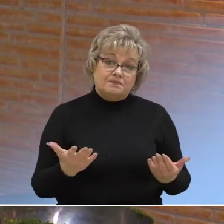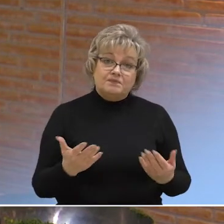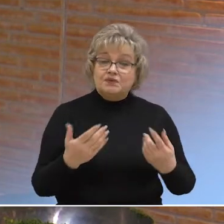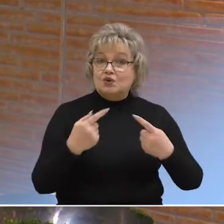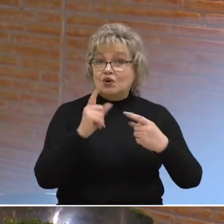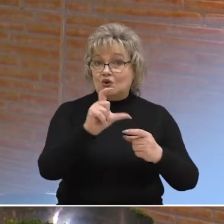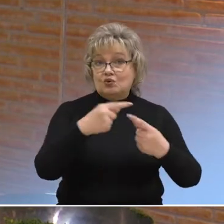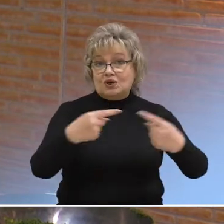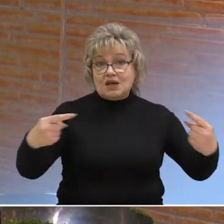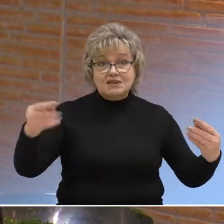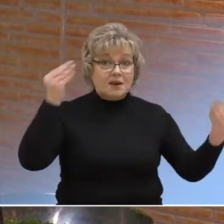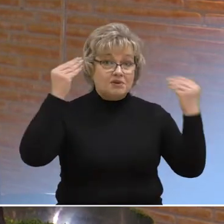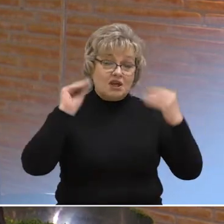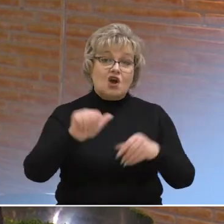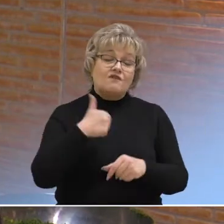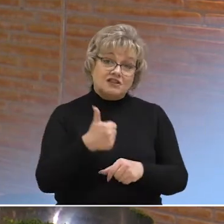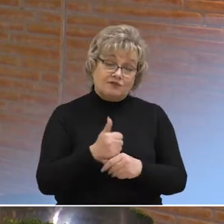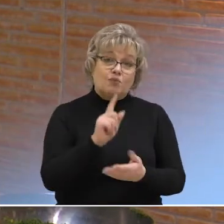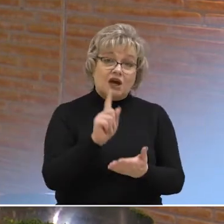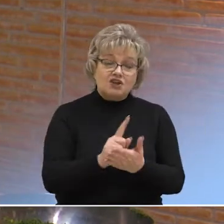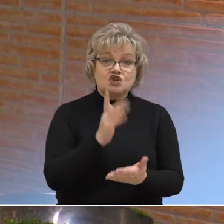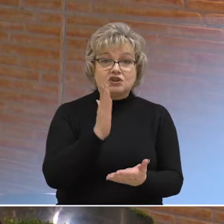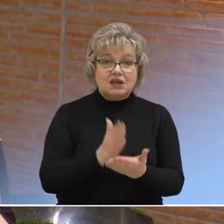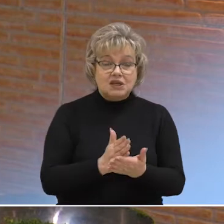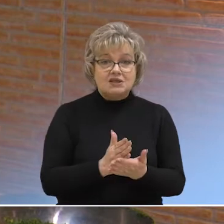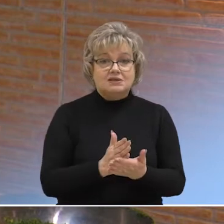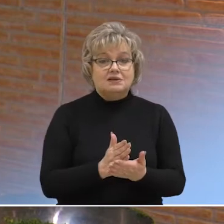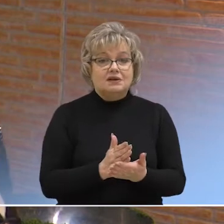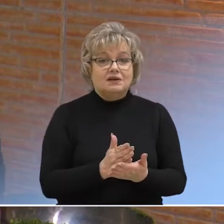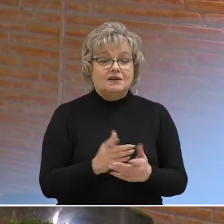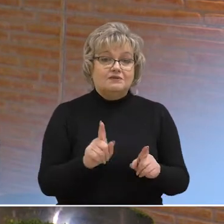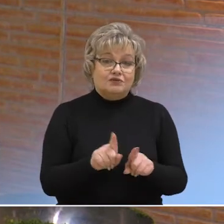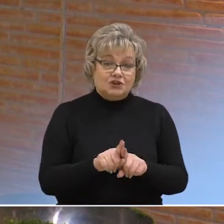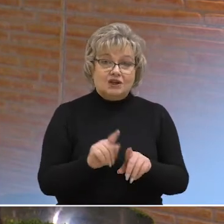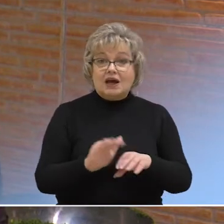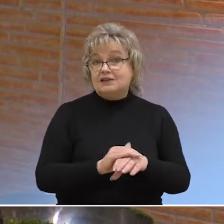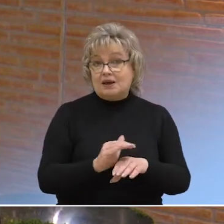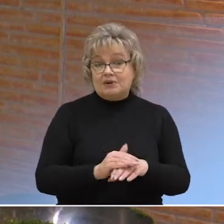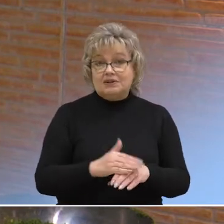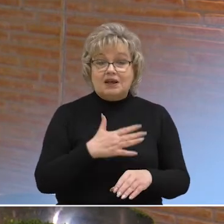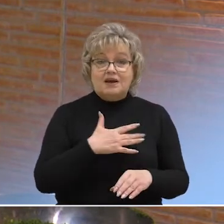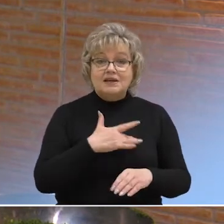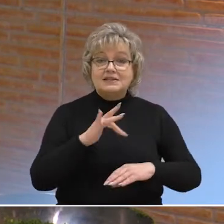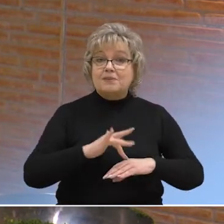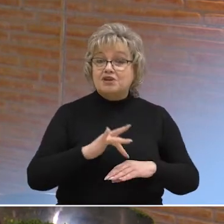наверное, как-то у всех разные, но в основном, конечно, есть вот у людей вот этот вот дух сопереживания другому, да, и